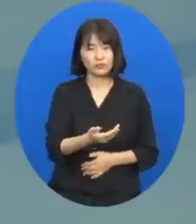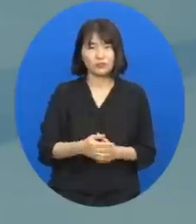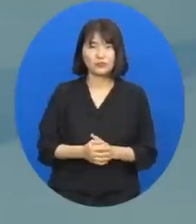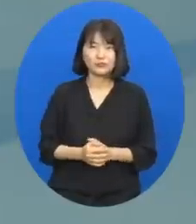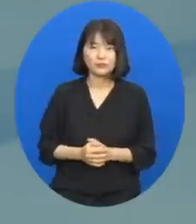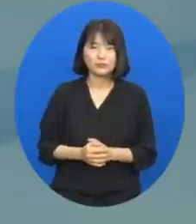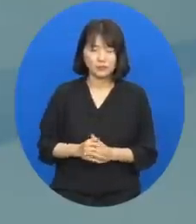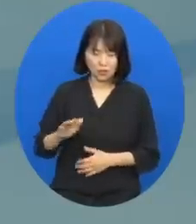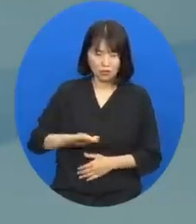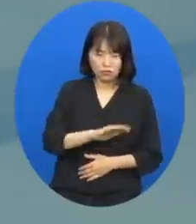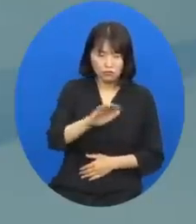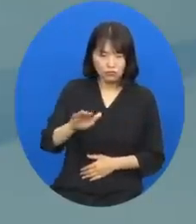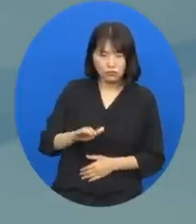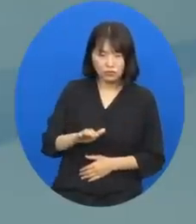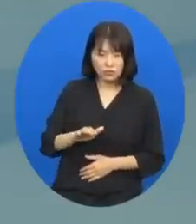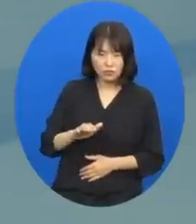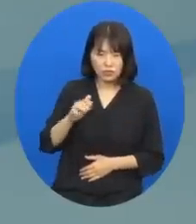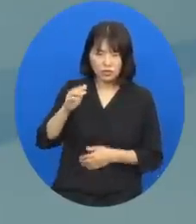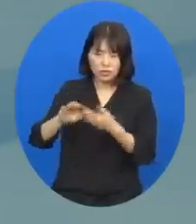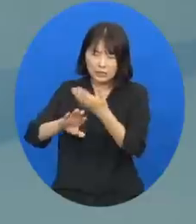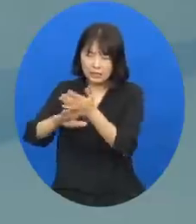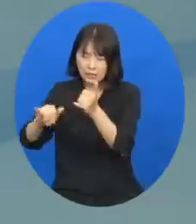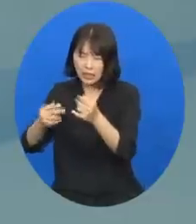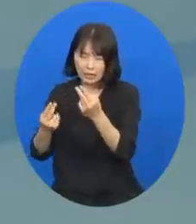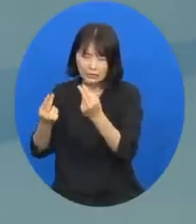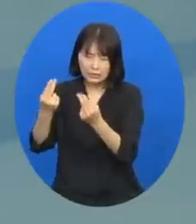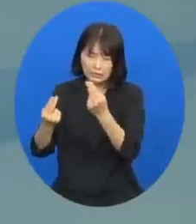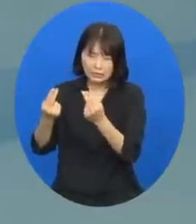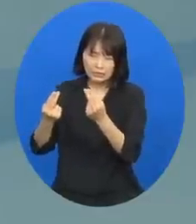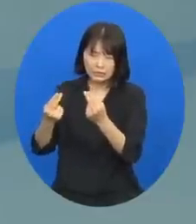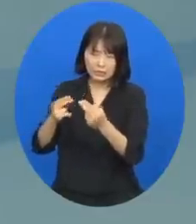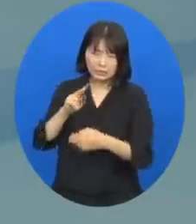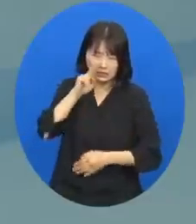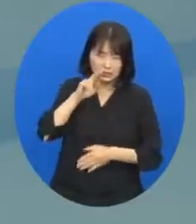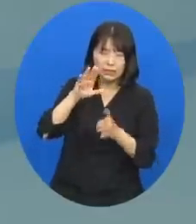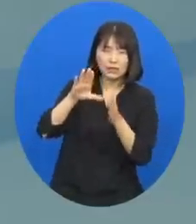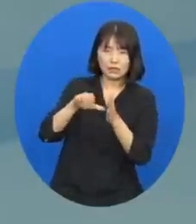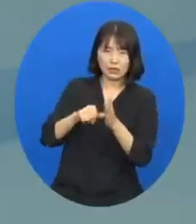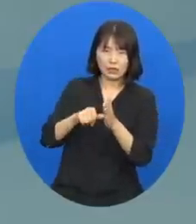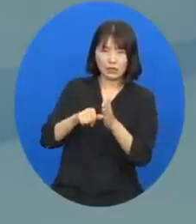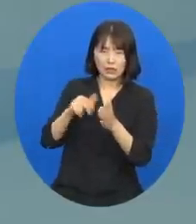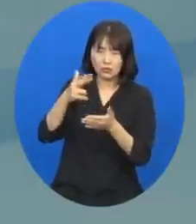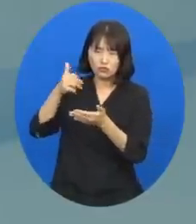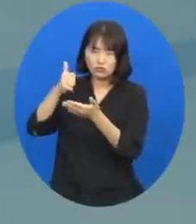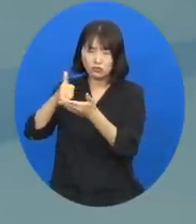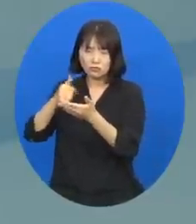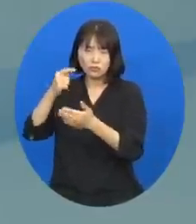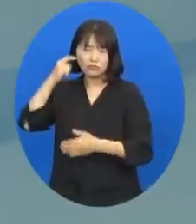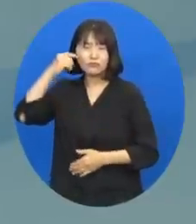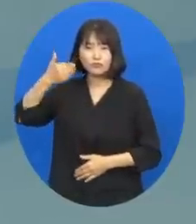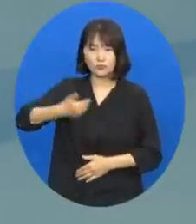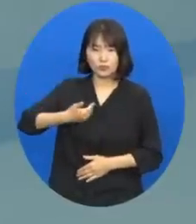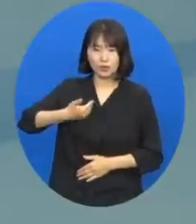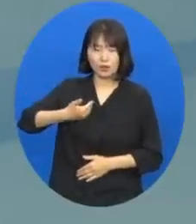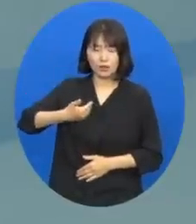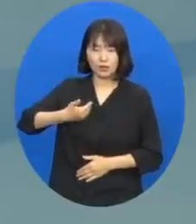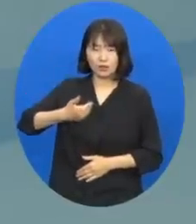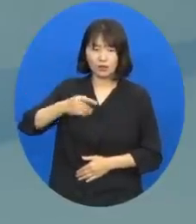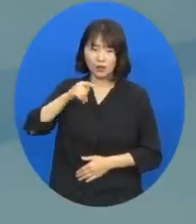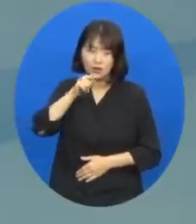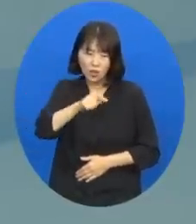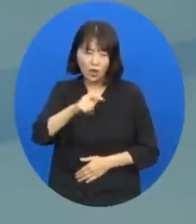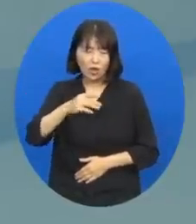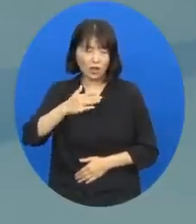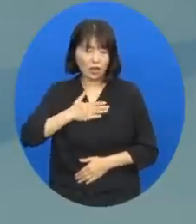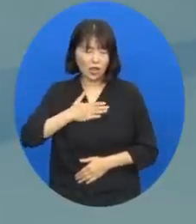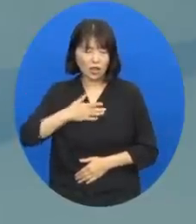누군가를 시계 할 때에 주님은 이런 질문을 하실 거예요 너는 나로 충분하지 않느냐 은하에서 나쓰메 믿지